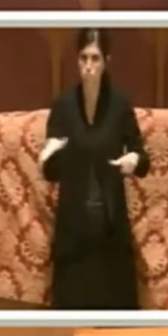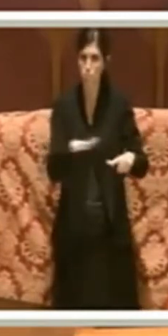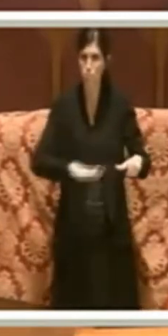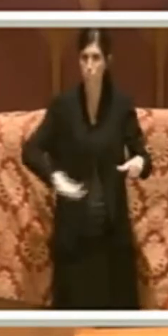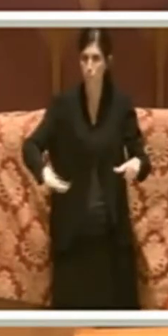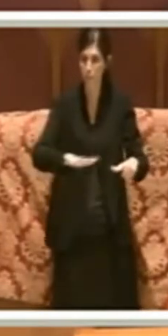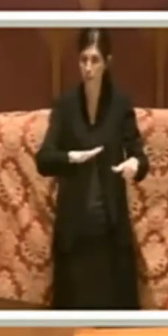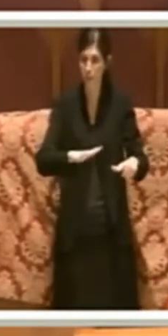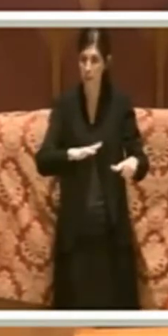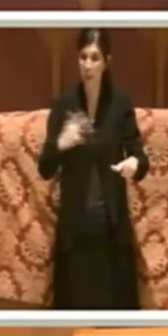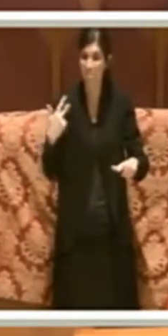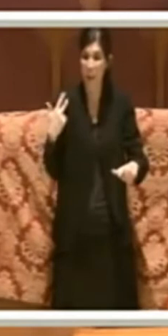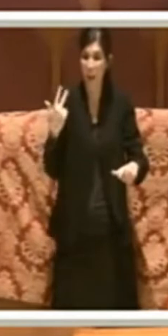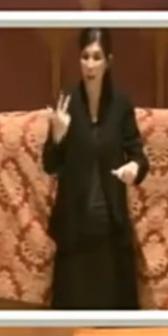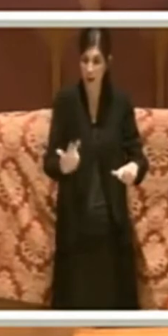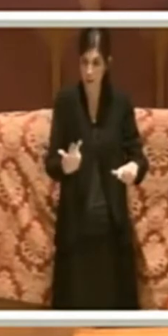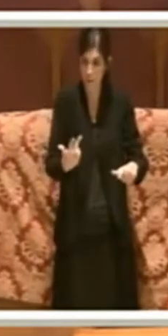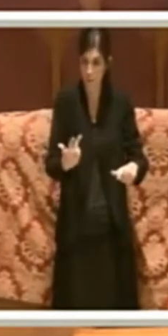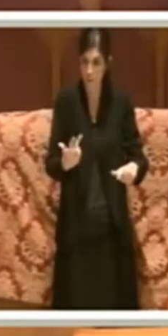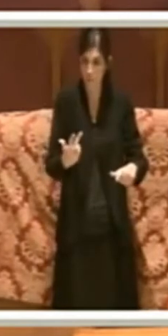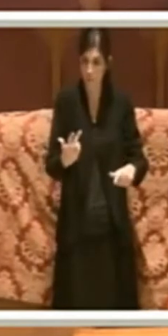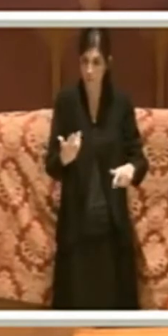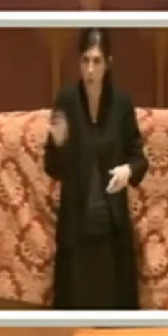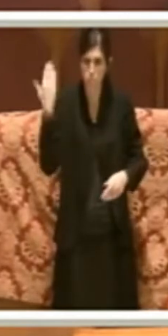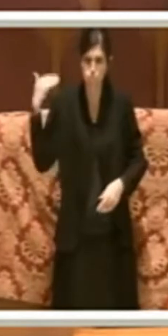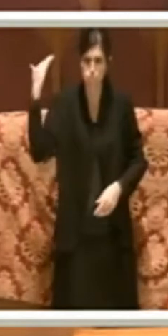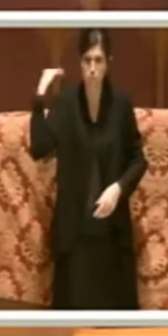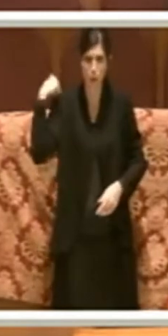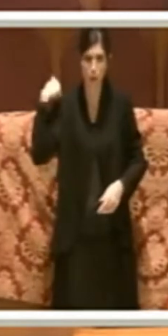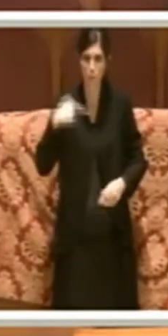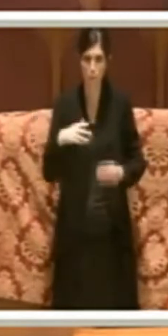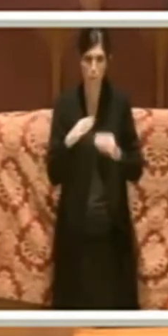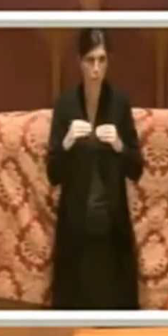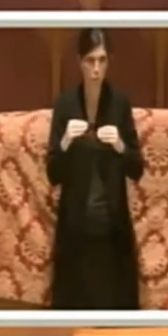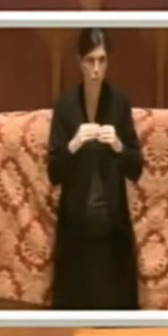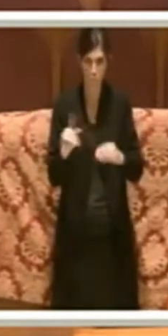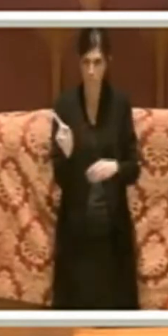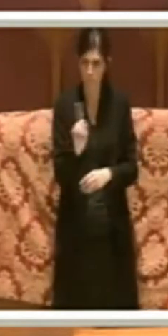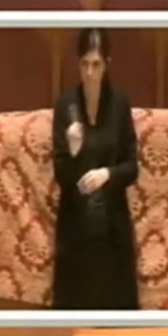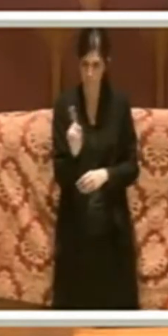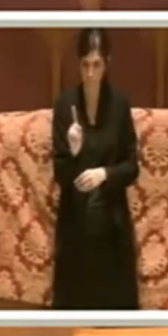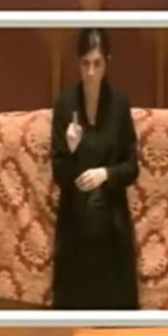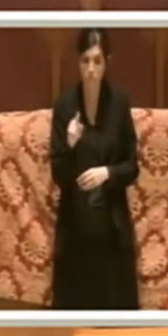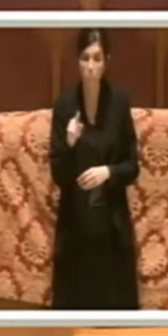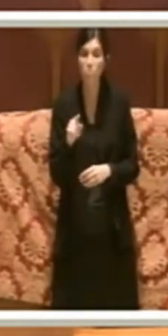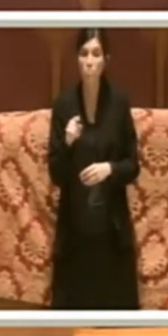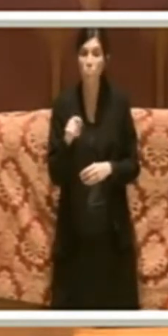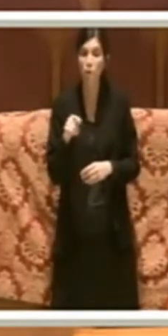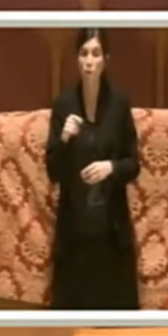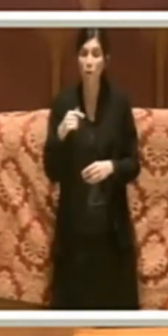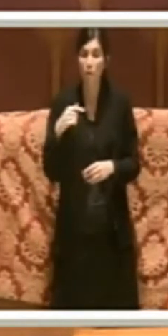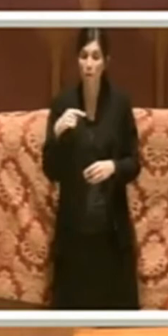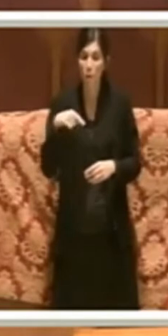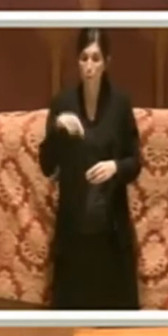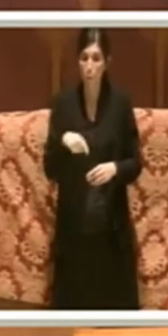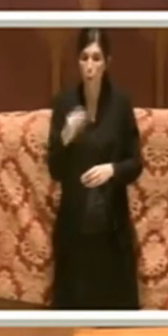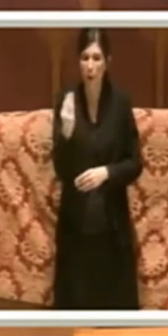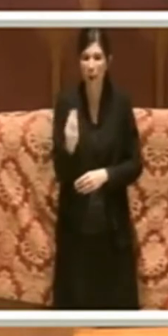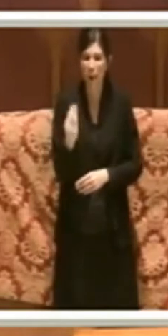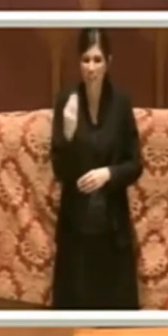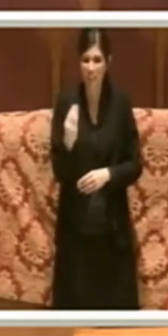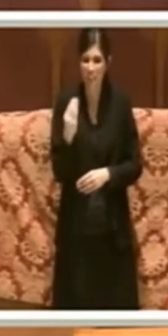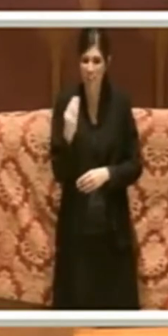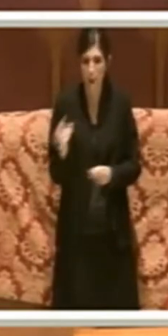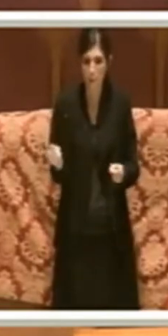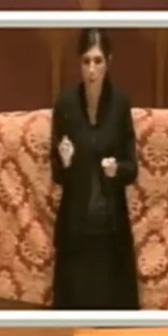faceva. Questi signori è una cartina tornasole, perché a un certo punto della storia di quest'ente qualcuno ha